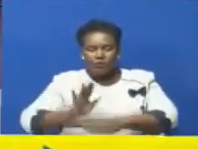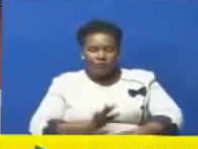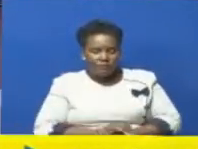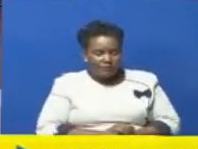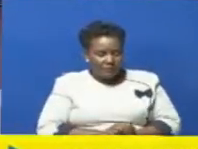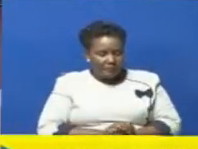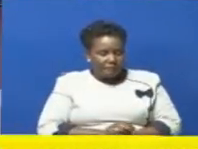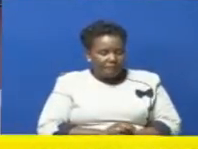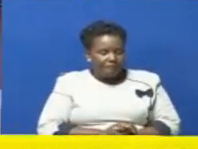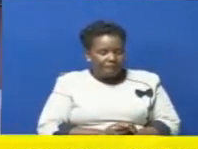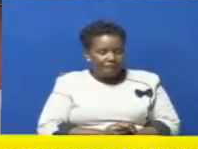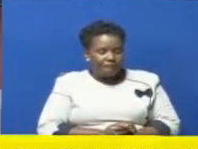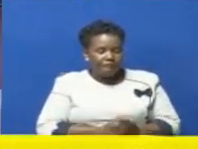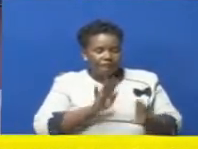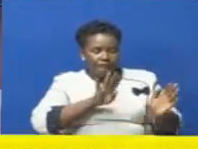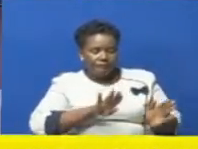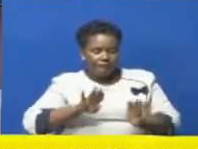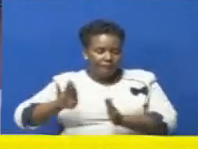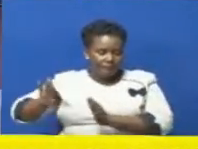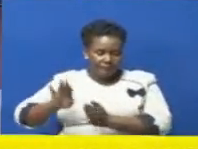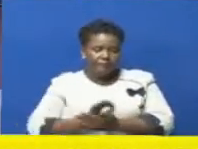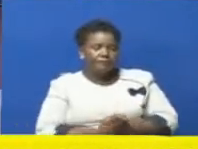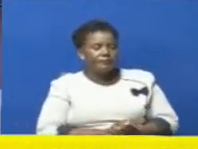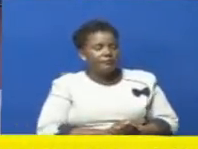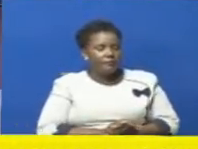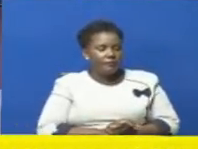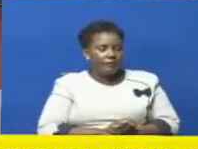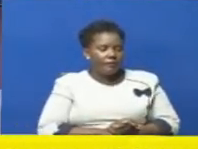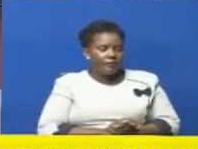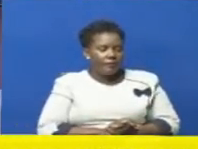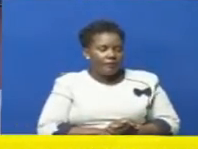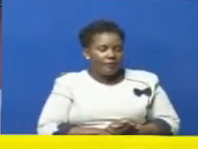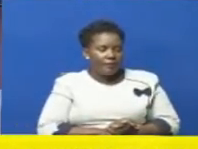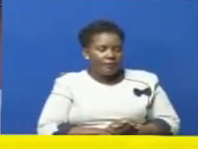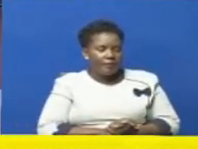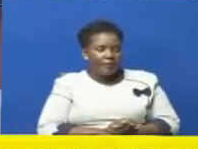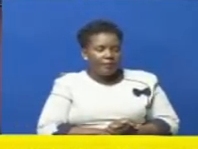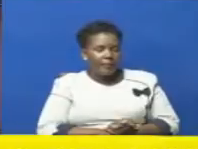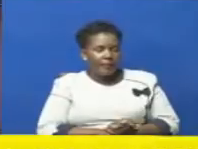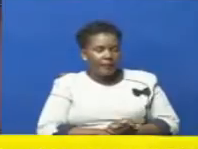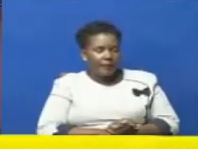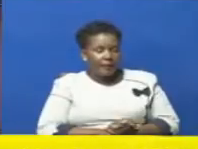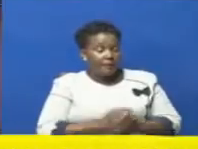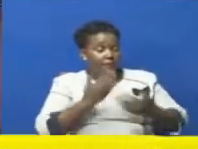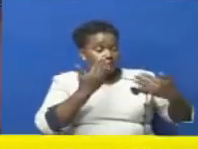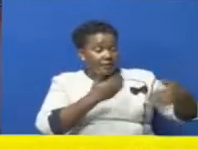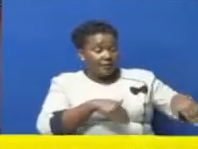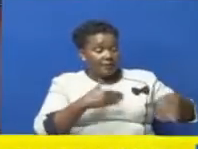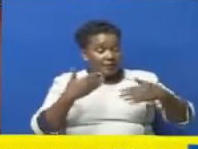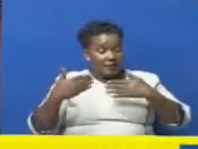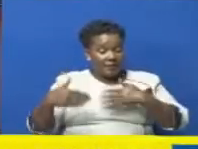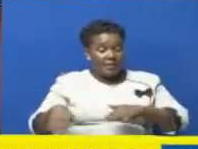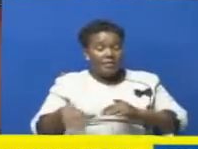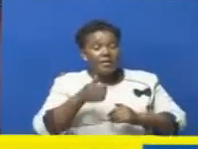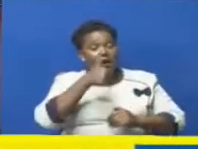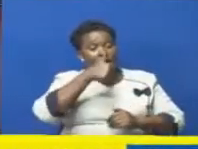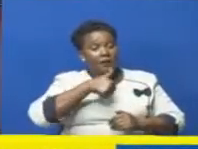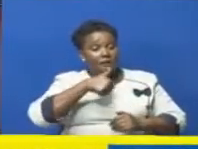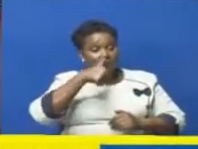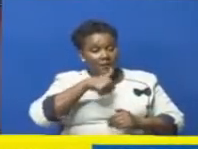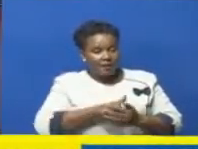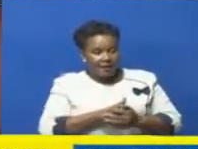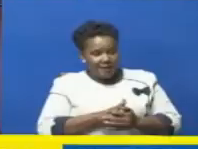Na uko Chamazi, kwa sasa Idris Ambombo wa Azam amepatia timu yake ya